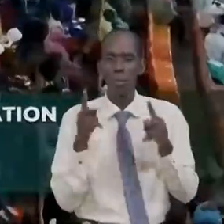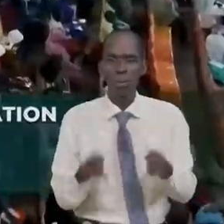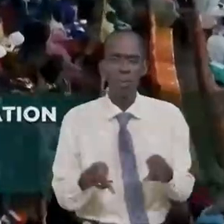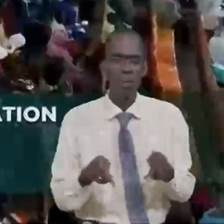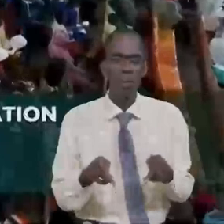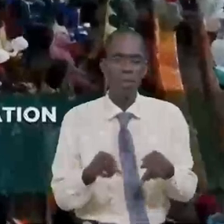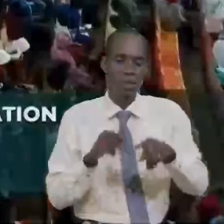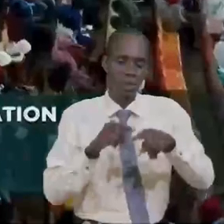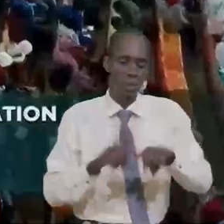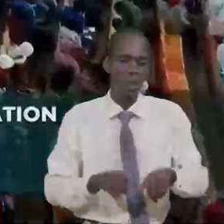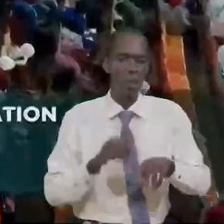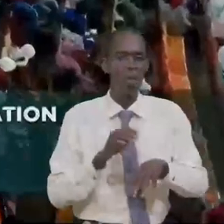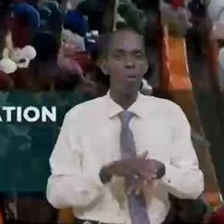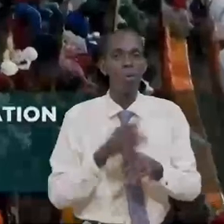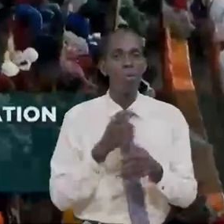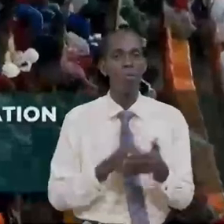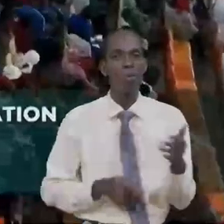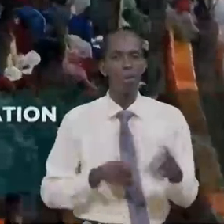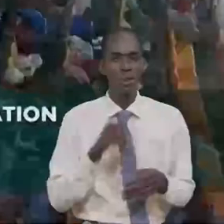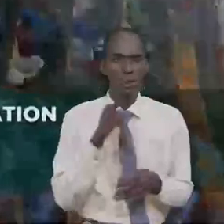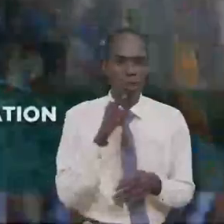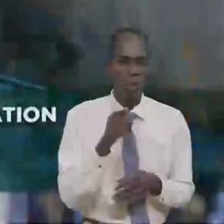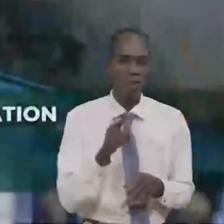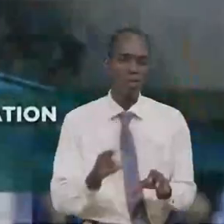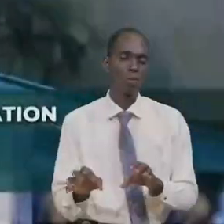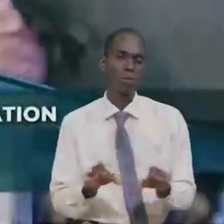ce que cette personne fait